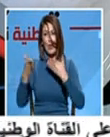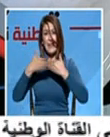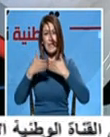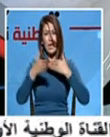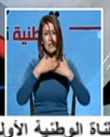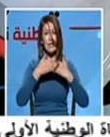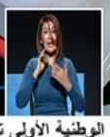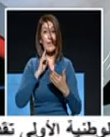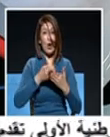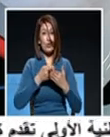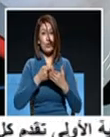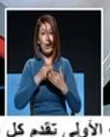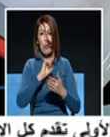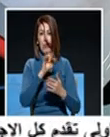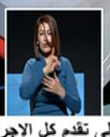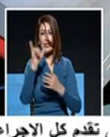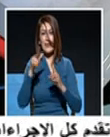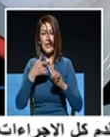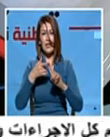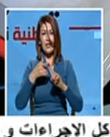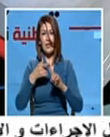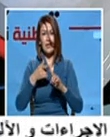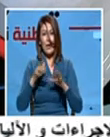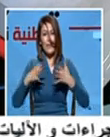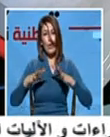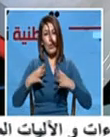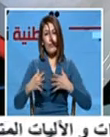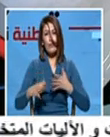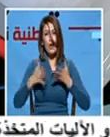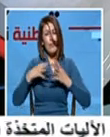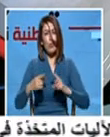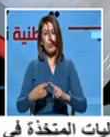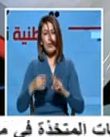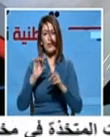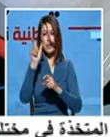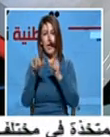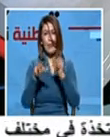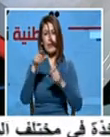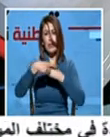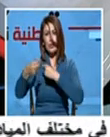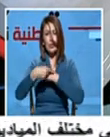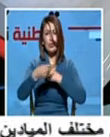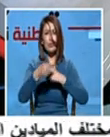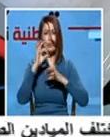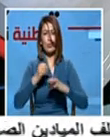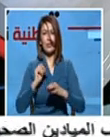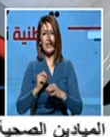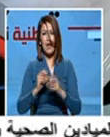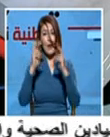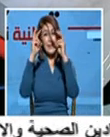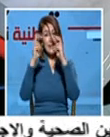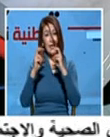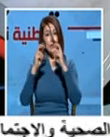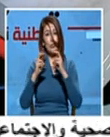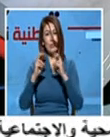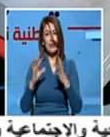اللي قلنا الخوف عمل اوردر راهو الخوف عمل اوردر ولكن زاد كيف قلنا نقصوا من كل ما